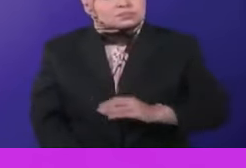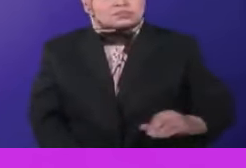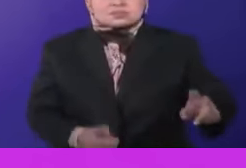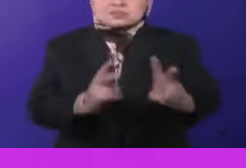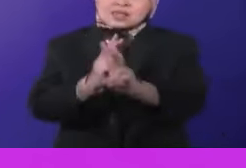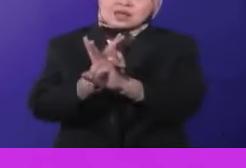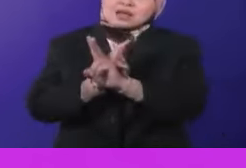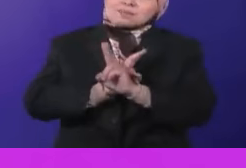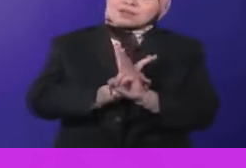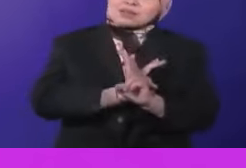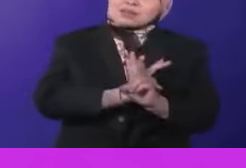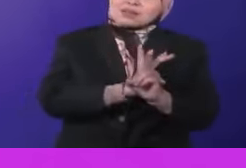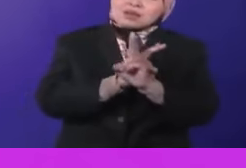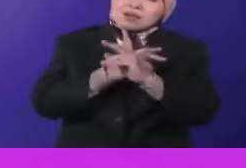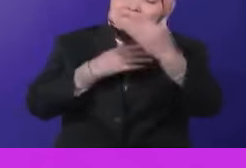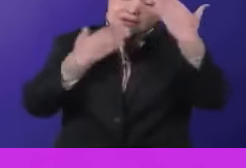واتقوا